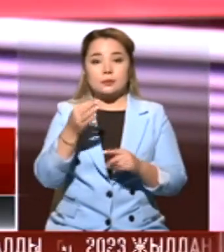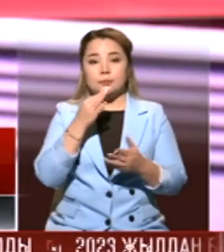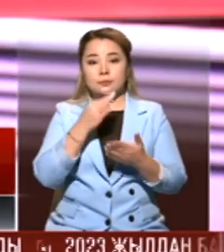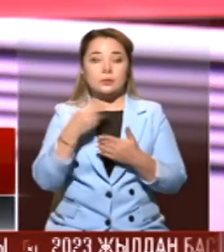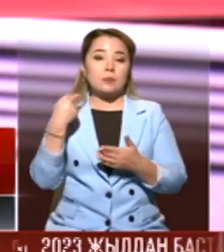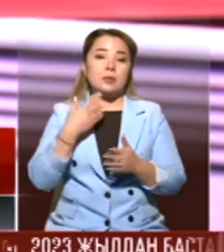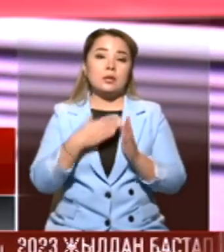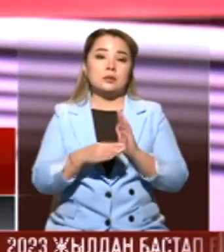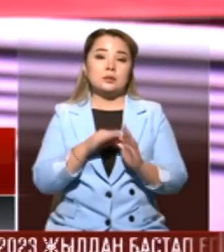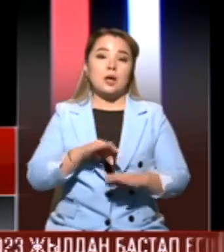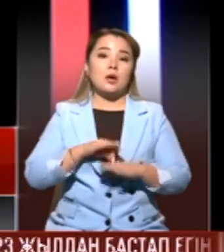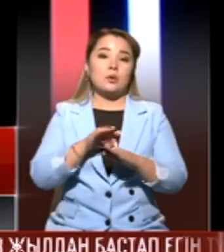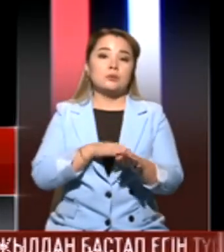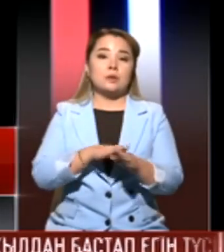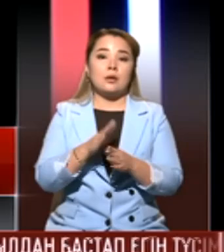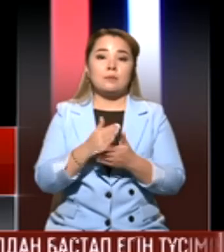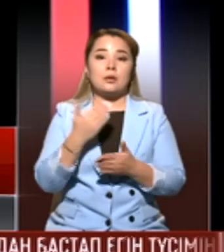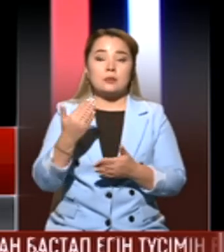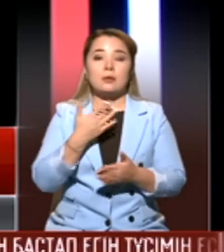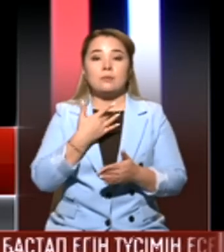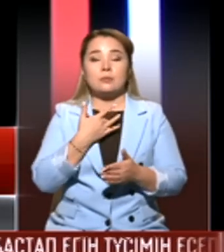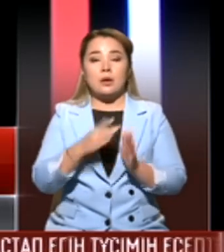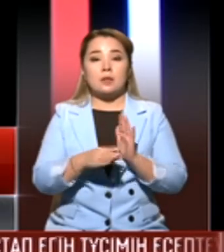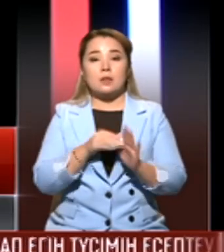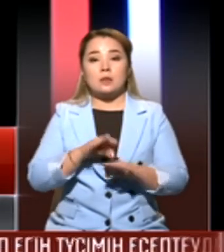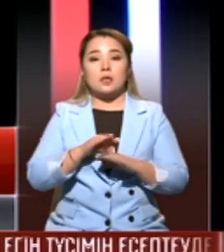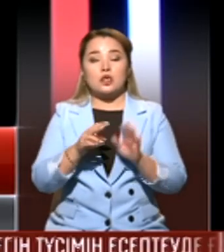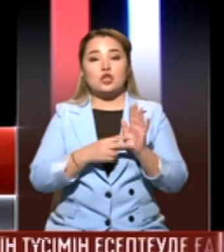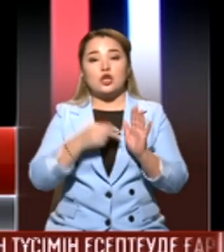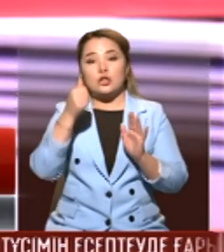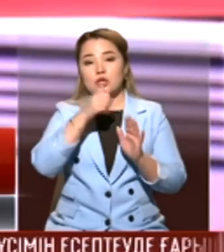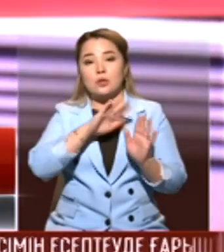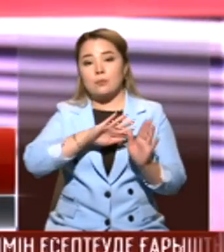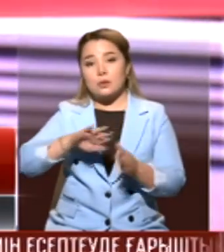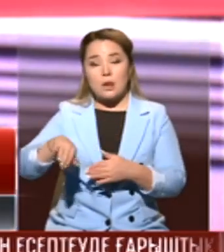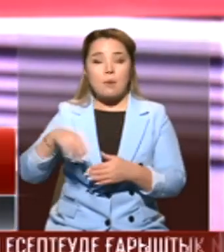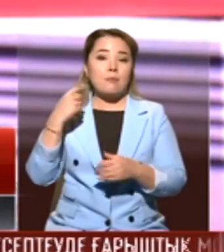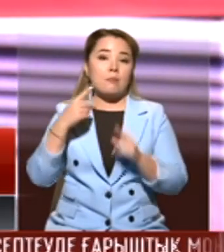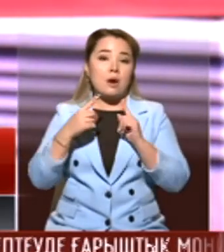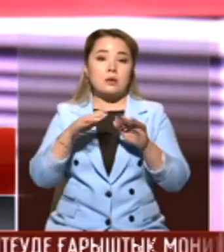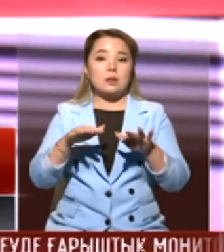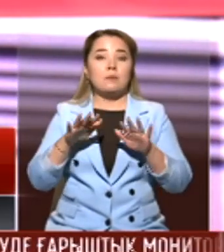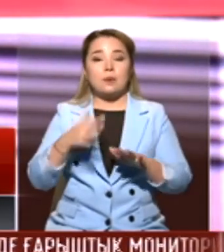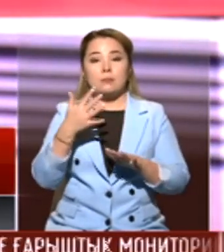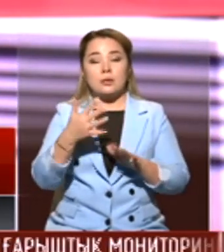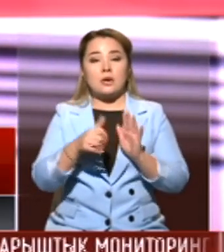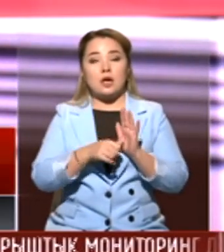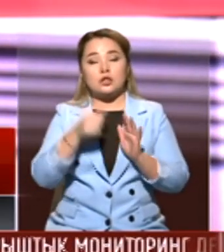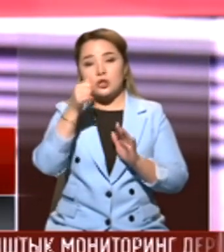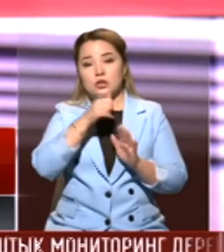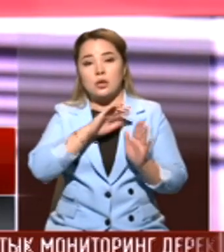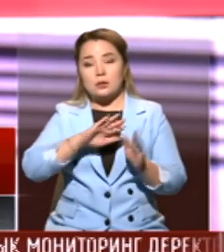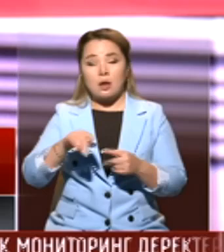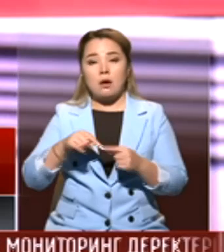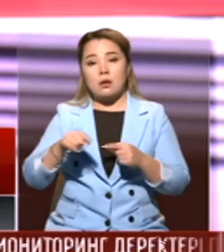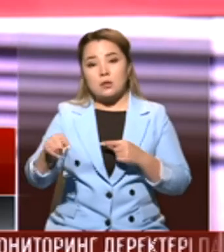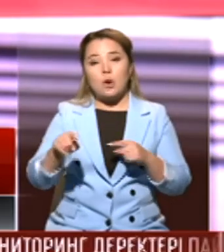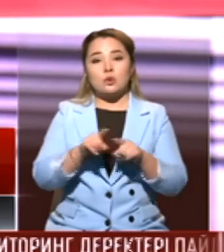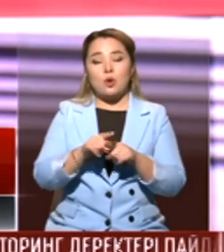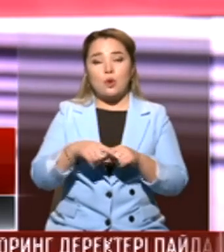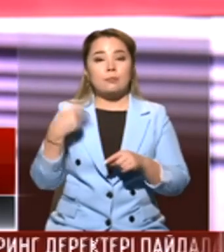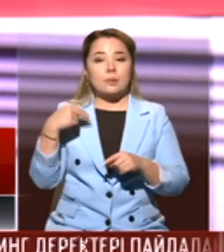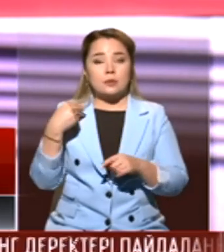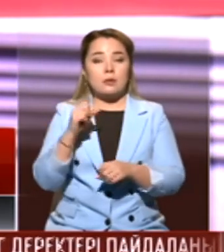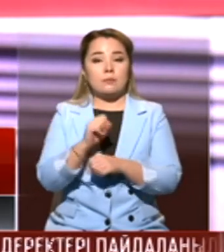президент сайлауы маңызды екен. Иә. Жоқ, президент сайлауы 7 жылдан кейін болады, енді осыдан кейін парламент сайлауы бар, 5-6 жылдан кейін болады деген сияқты. Арасында бір кішігірім